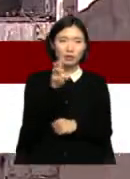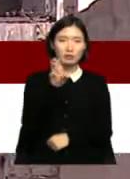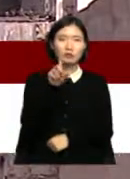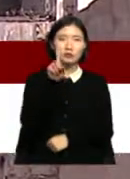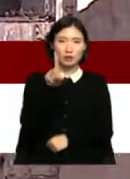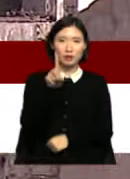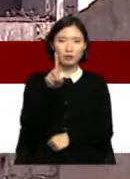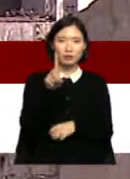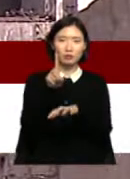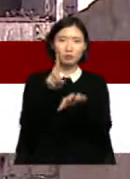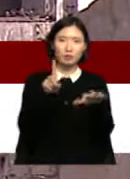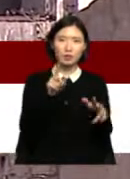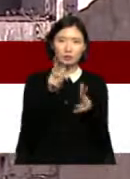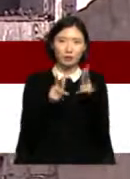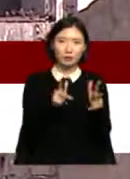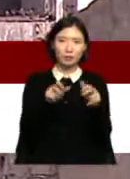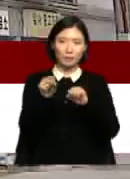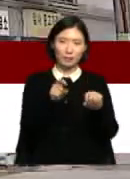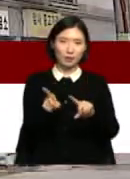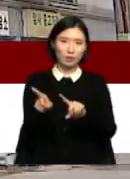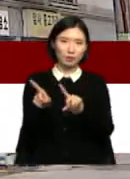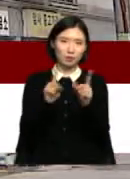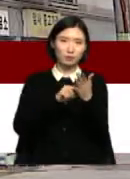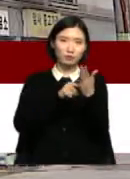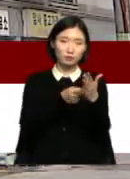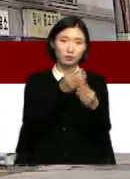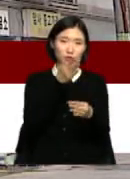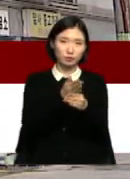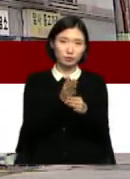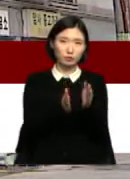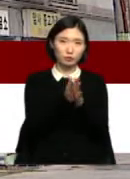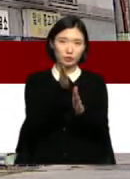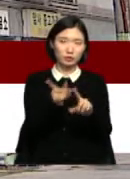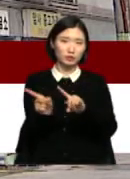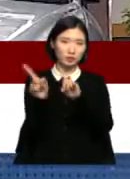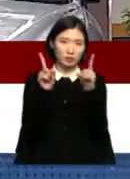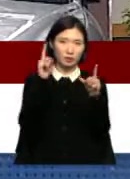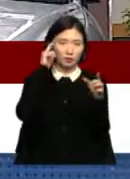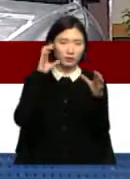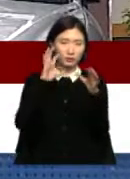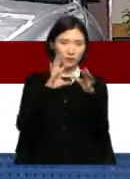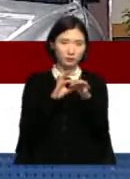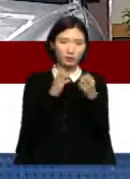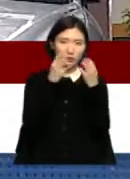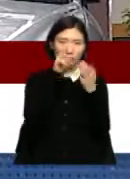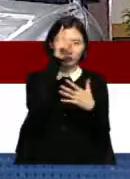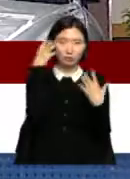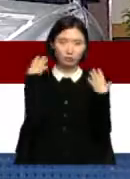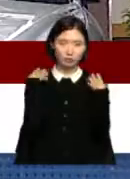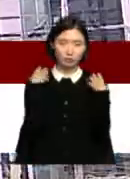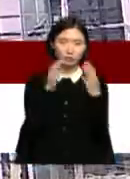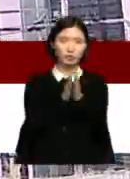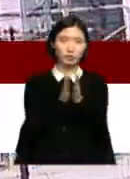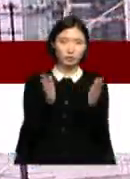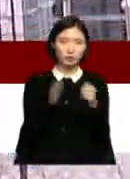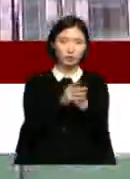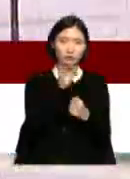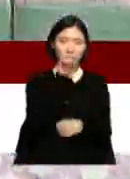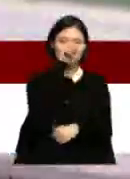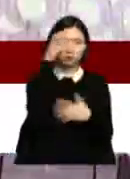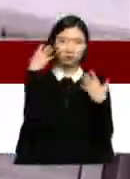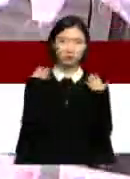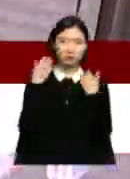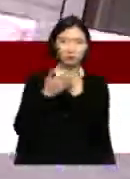만큼 사업이 활발히 추진되고 있습니다. 특히 도시재생에 관심을 가진 새 정부가 출범하면서 중앙정부